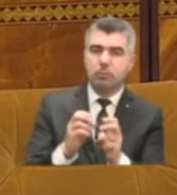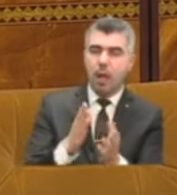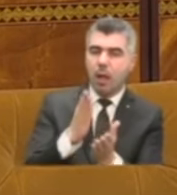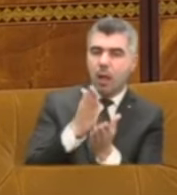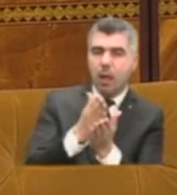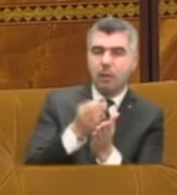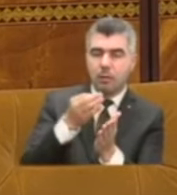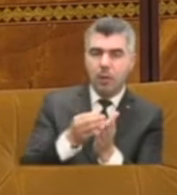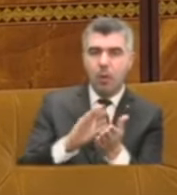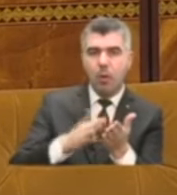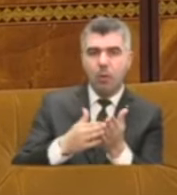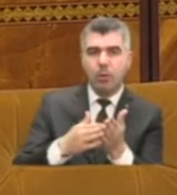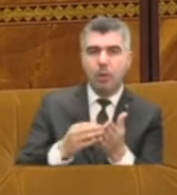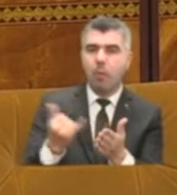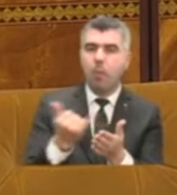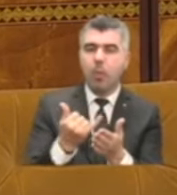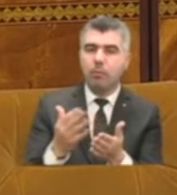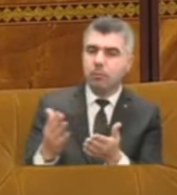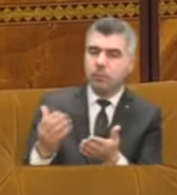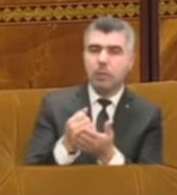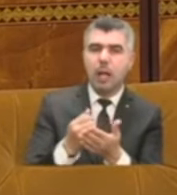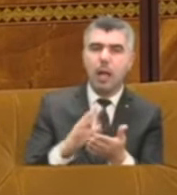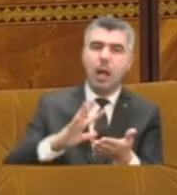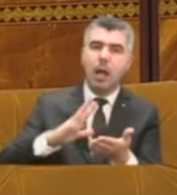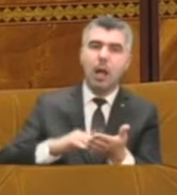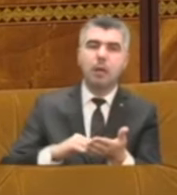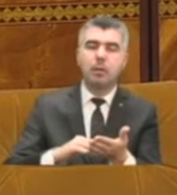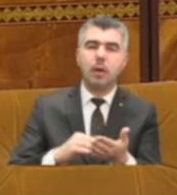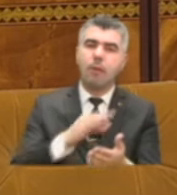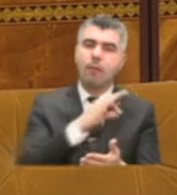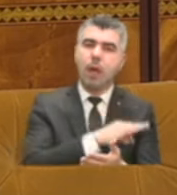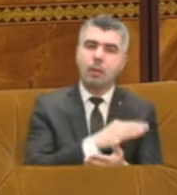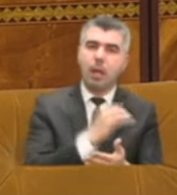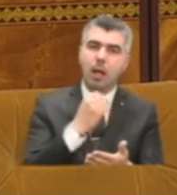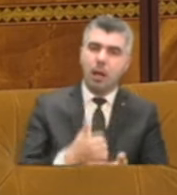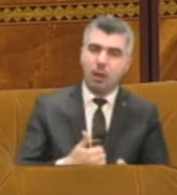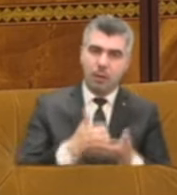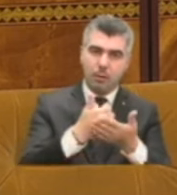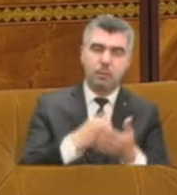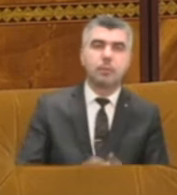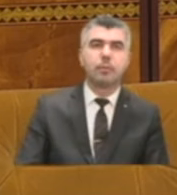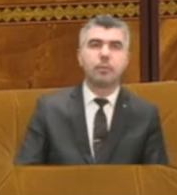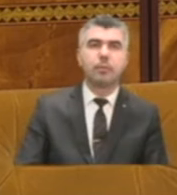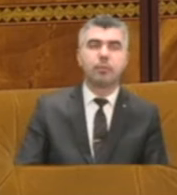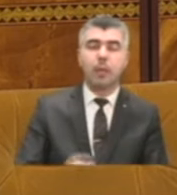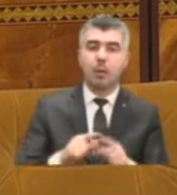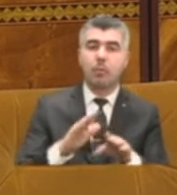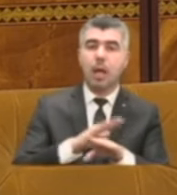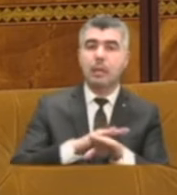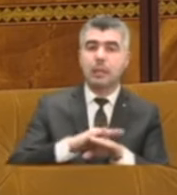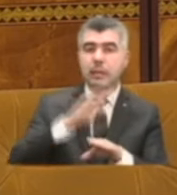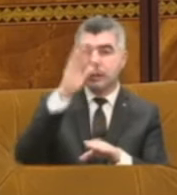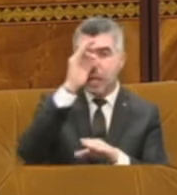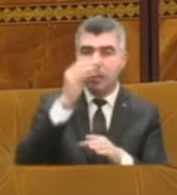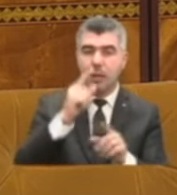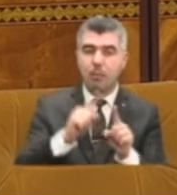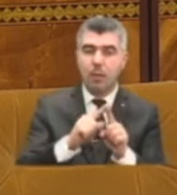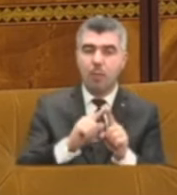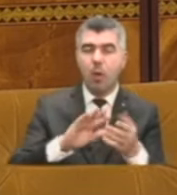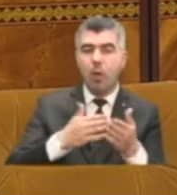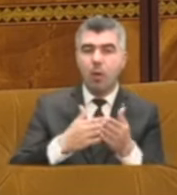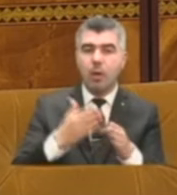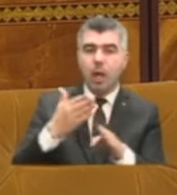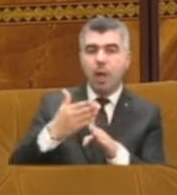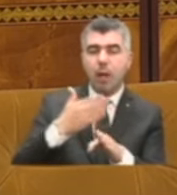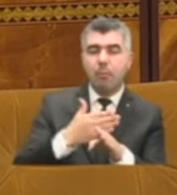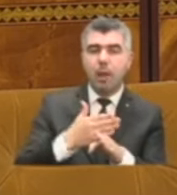أدنى وحقهم في الحصول على بطاقة معاق والاستفادة من خدماتها. نعتقد أن سياسة عمومية خاطئة أدت إلى هذا